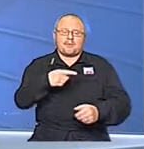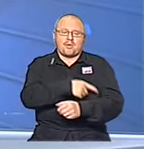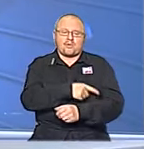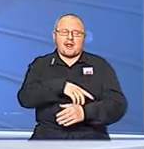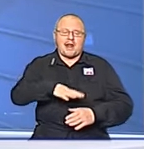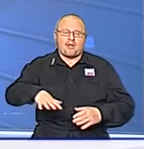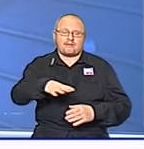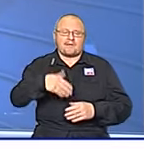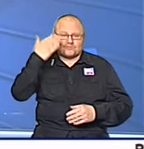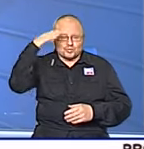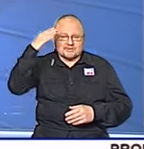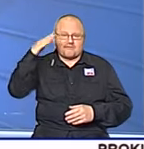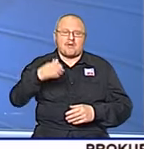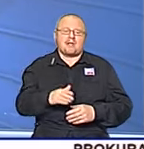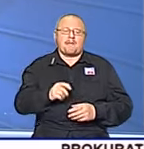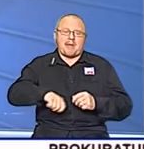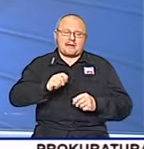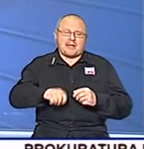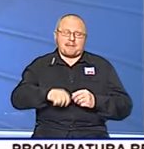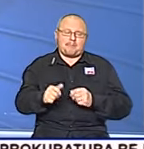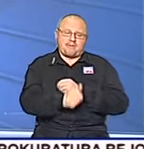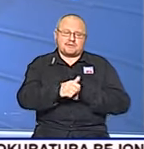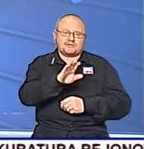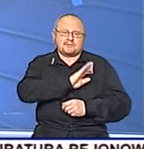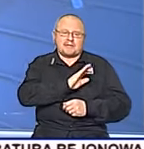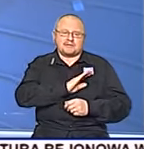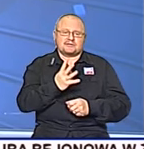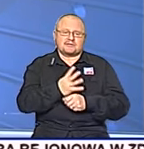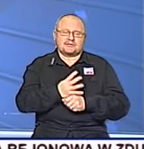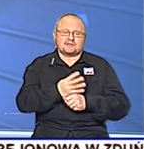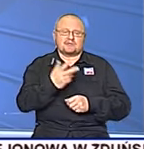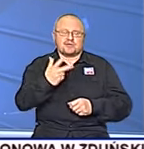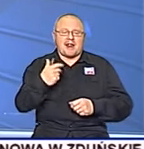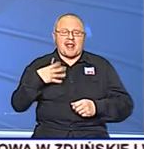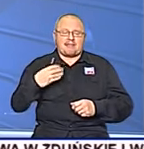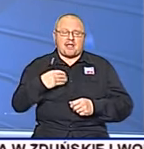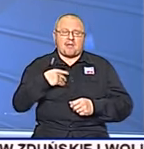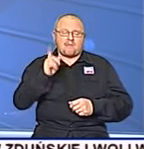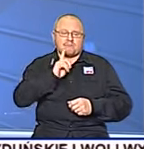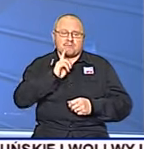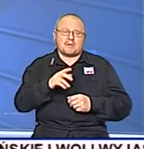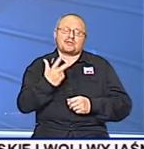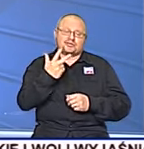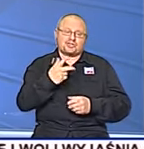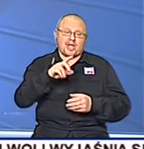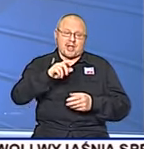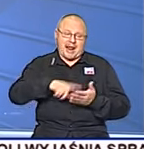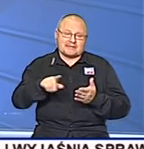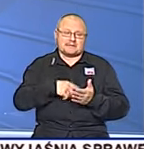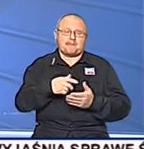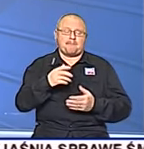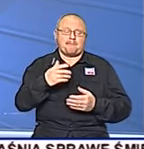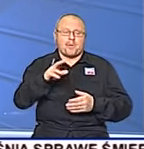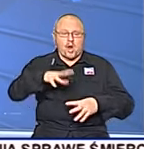Prokuratura rejonowa w Zduńskiej Woli wyjaśnia sprawę śmierci 42-letniego mieszkańca Wojsławic. Rodzina mężczyzny trzykrotnie wzywała karetkę.